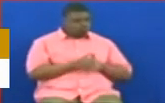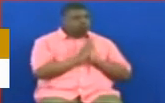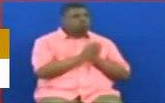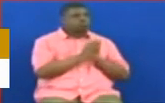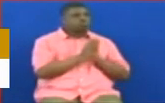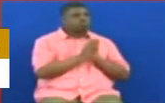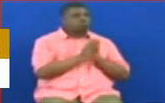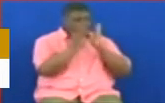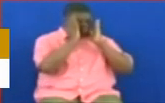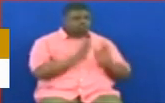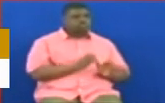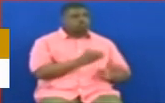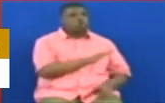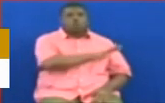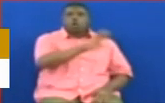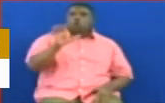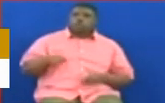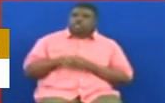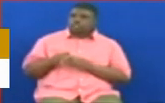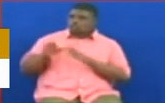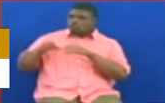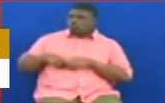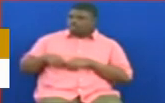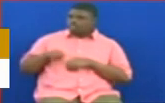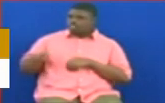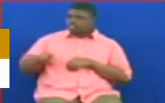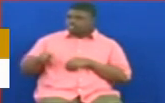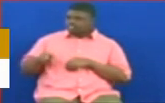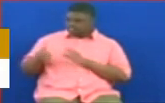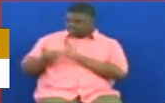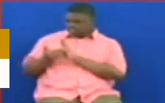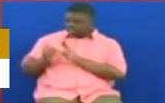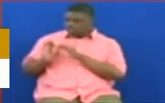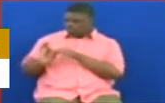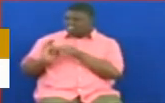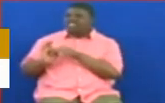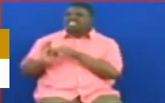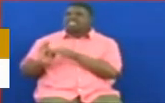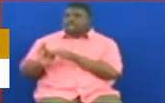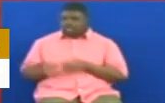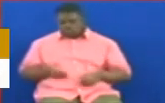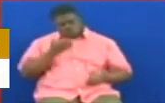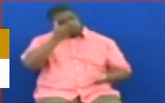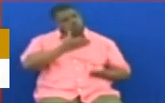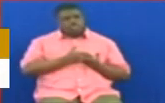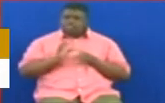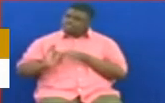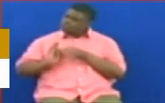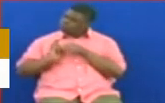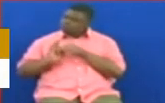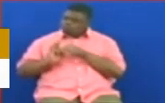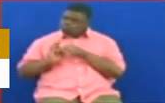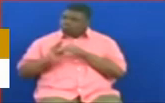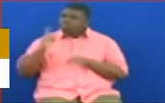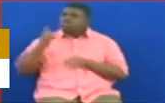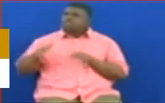waheshimiwa wabunge wote kwa kukubali kwamba sheria hii tumeshirikisha. Ukweli kabisa tumeshirikiana sana. Mimi na waziri mwenzangu anayeshughulika na